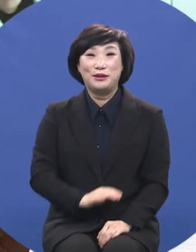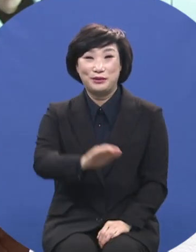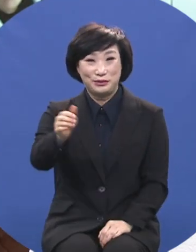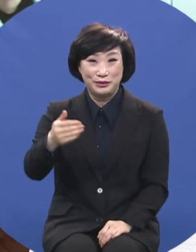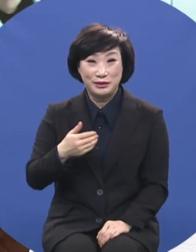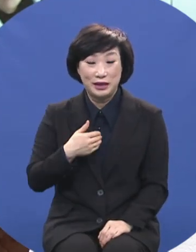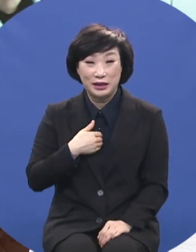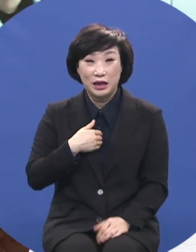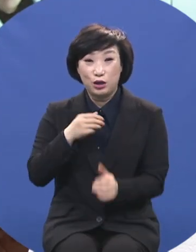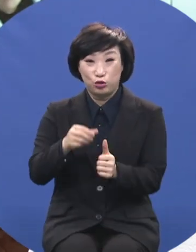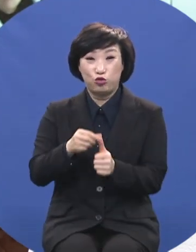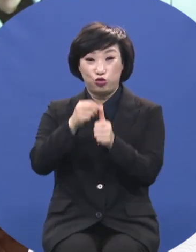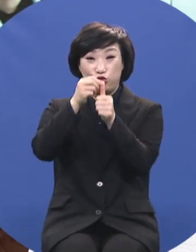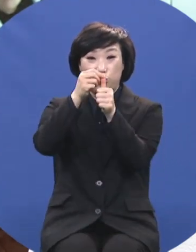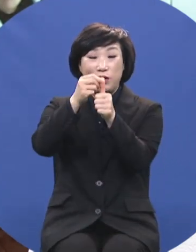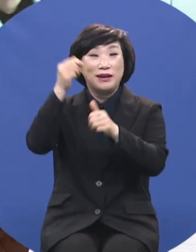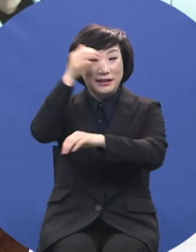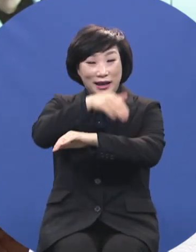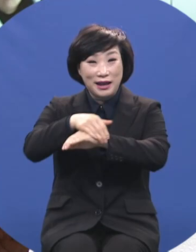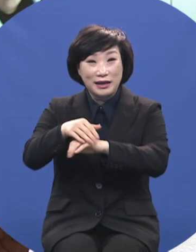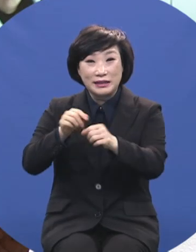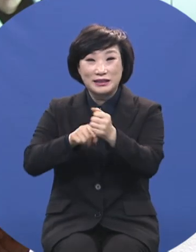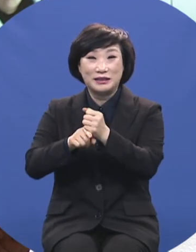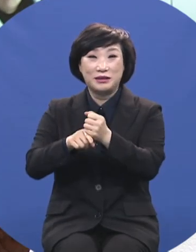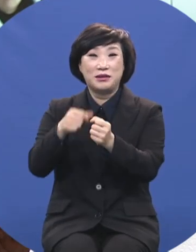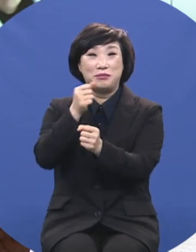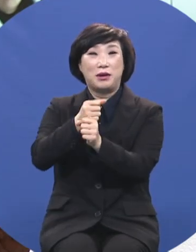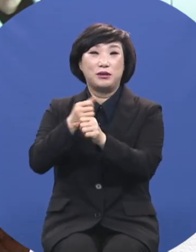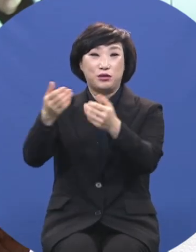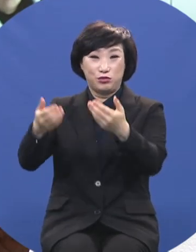우리에게 구원의 계획과 섭리를 세웠으니,